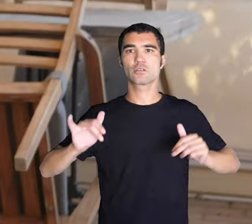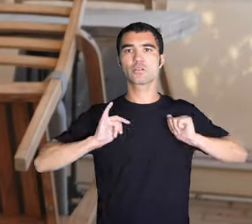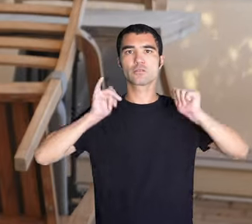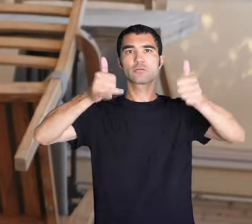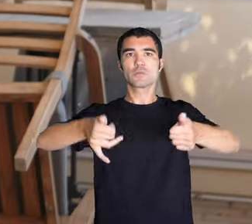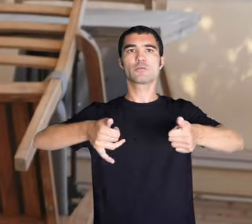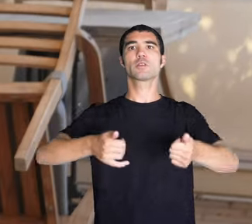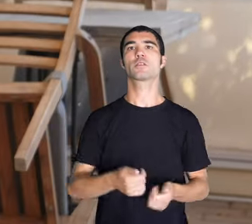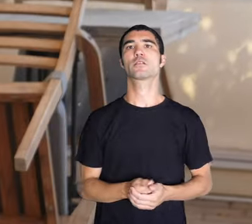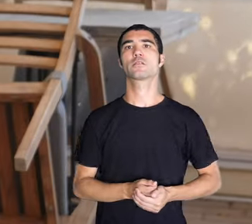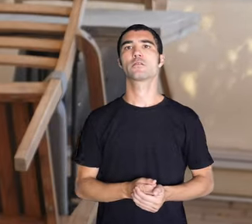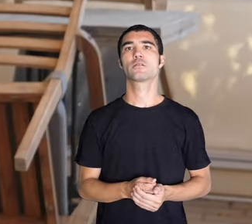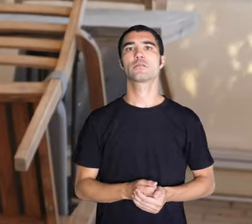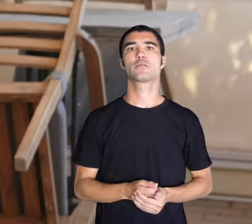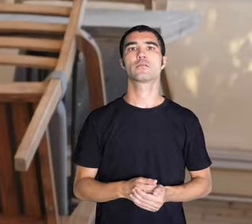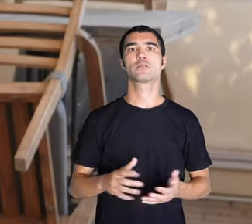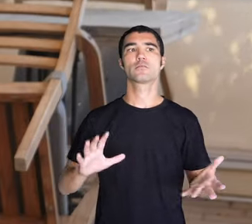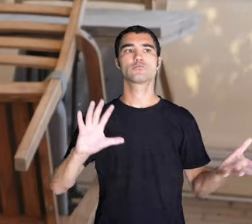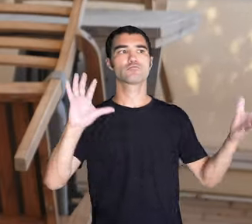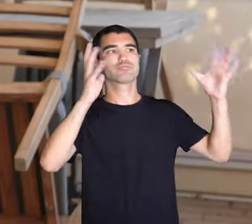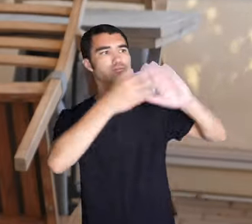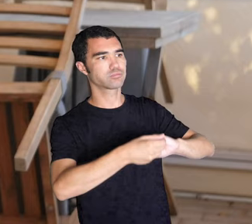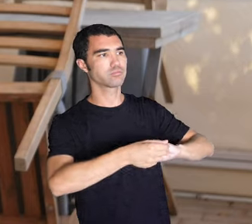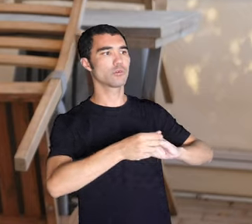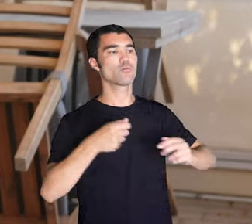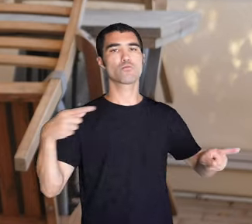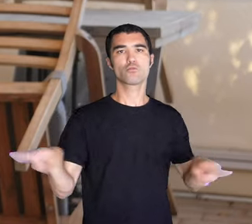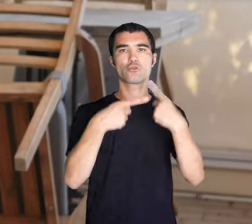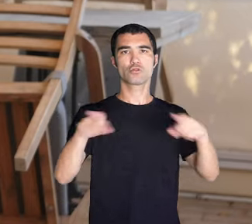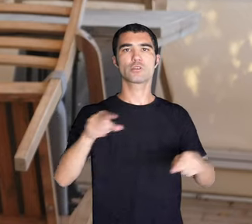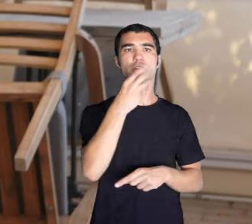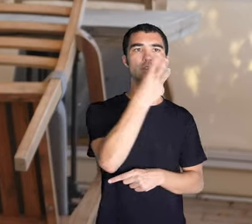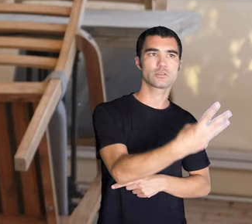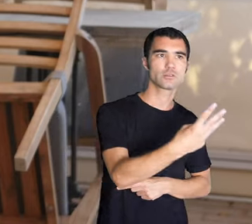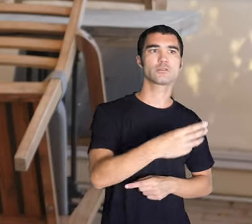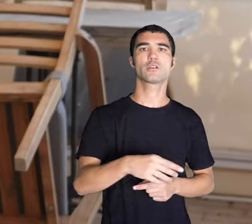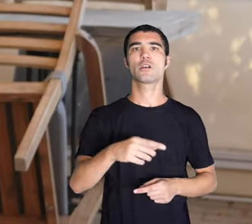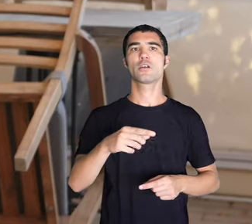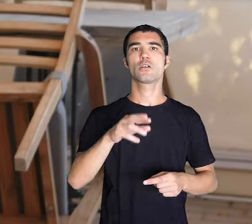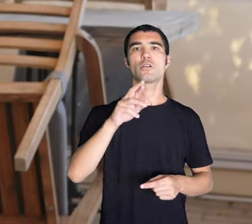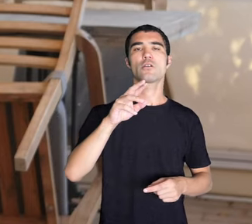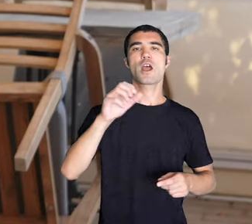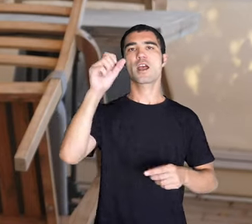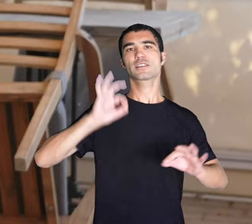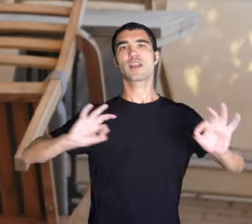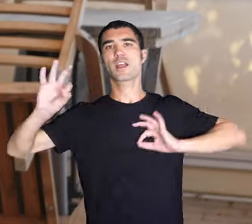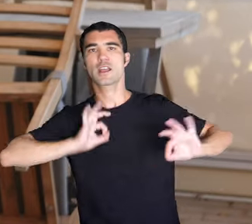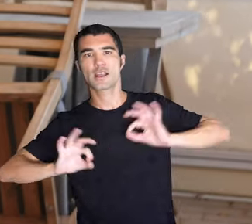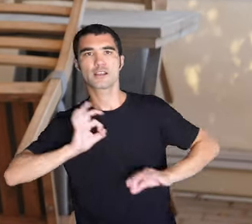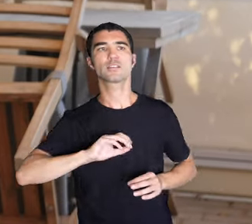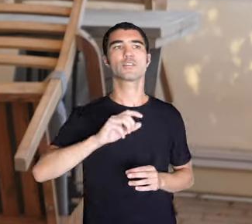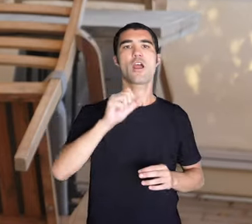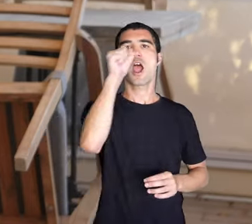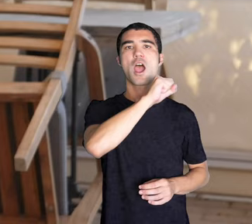així, van de rumbar tres, varen dur en la Portesa, varen dur en Tomeu